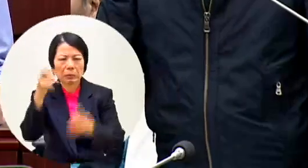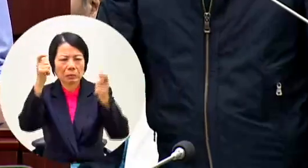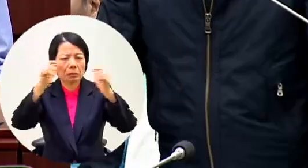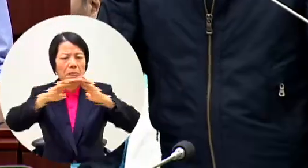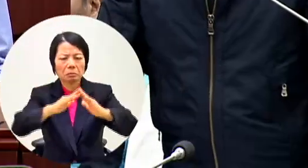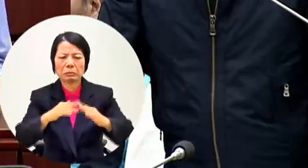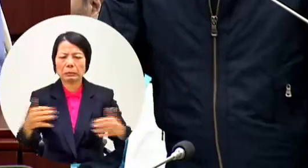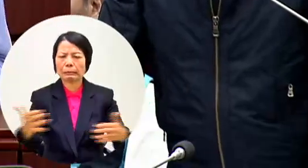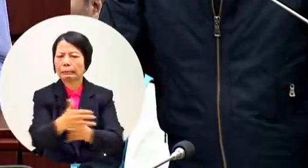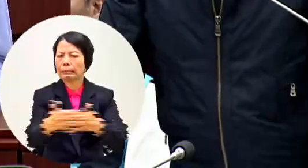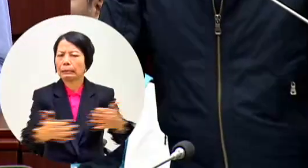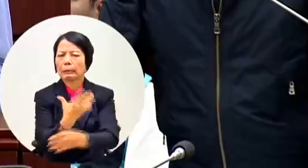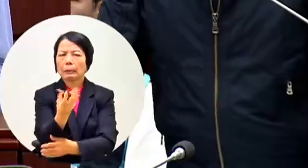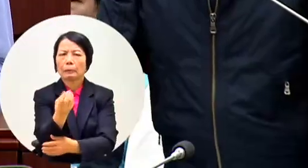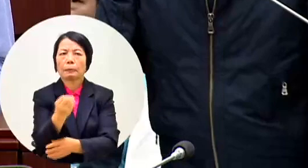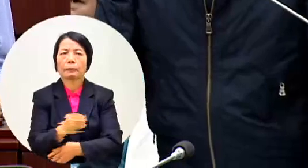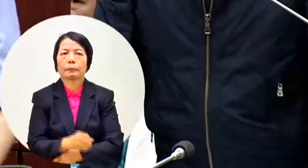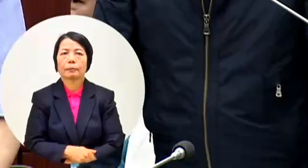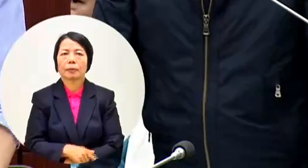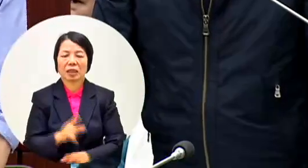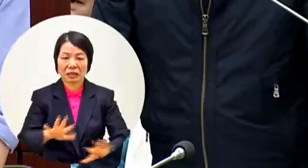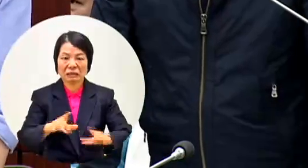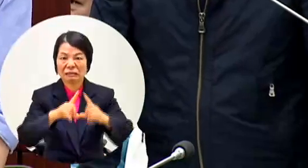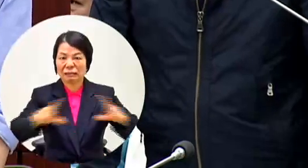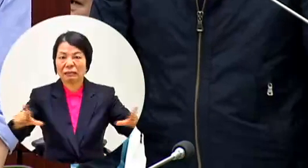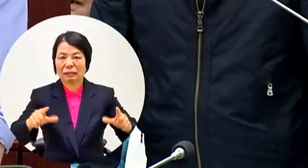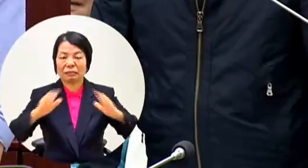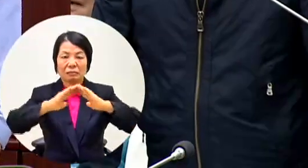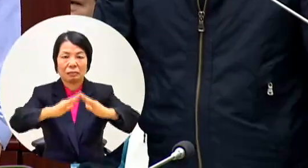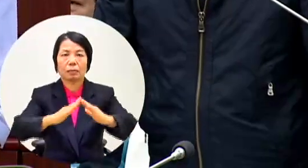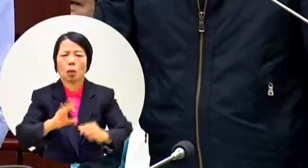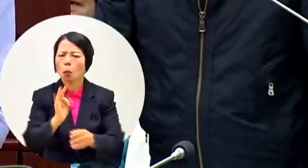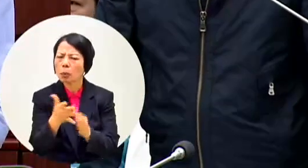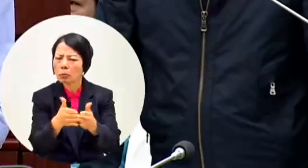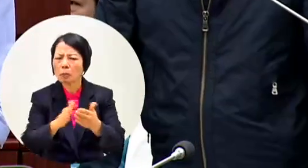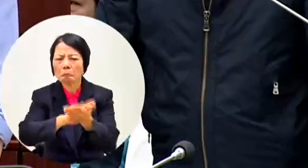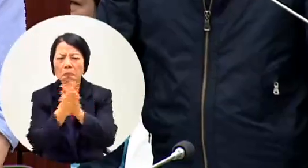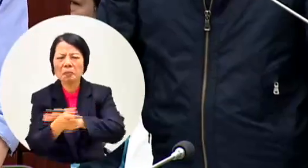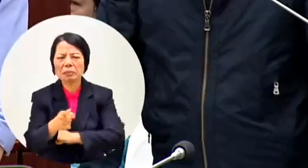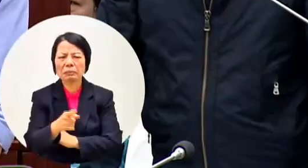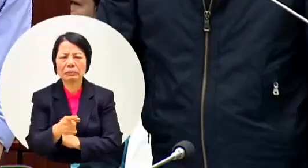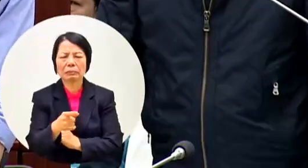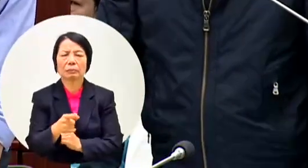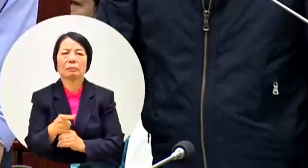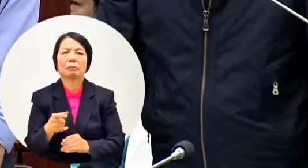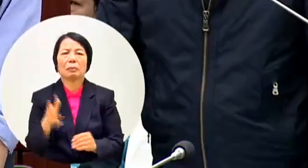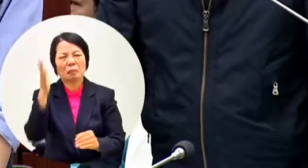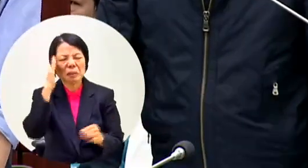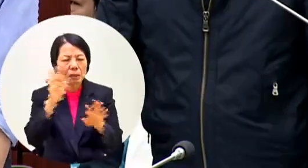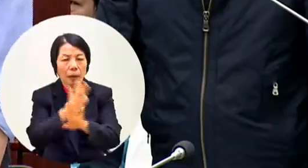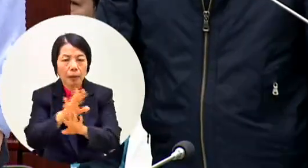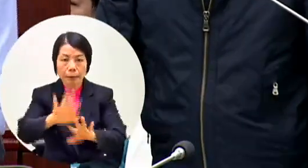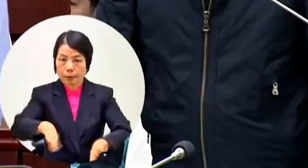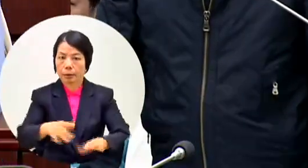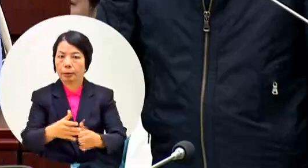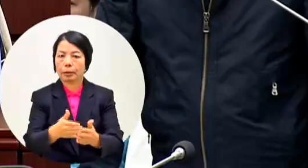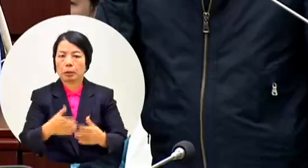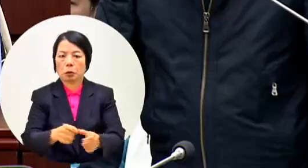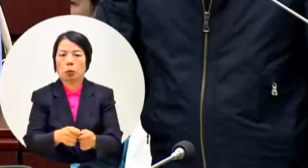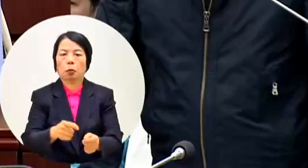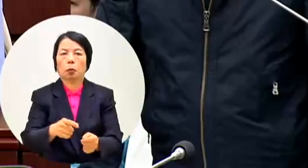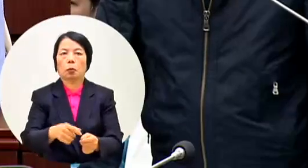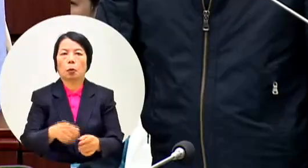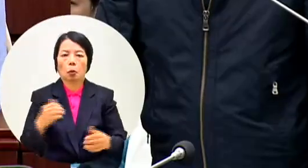院辖市，我们感觉到怎么会这个样子？那这一段时间人流车流开始加大，所以我们提了很多意见。我们